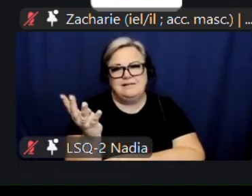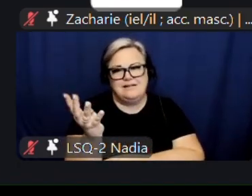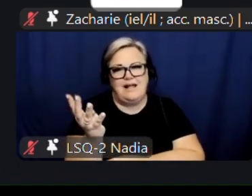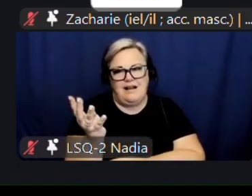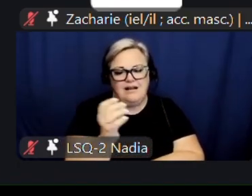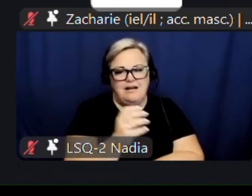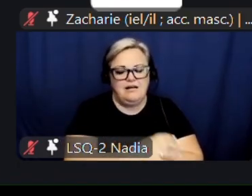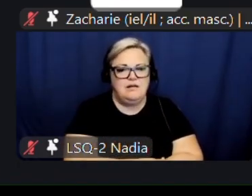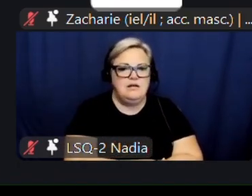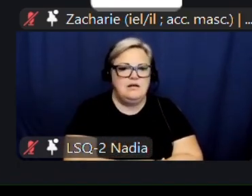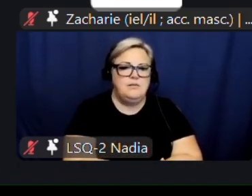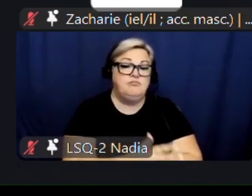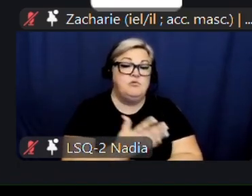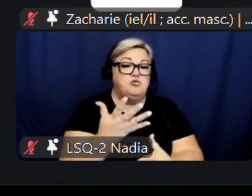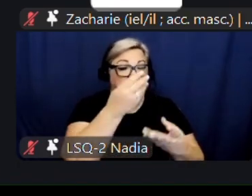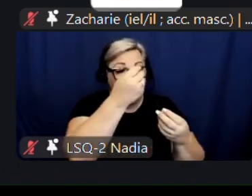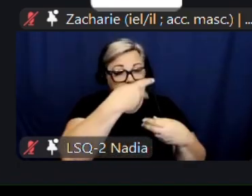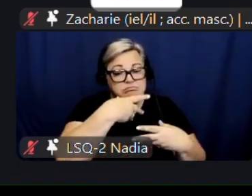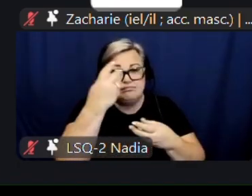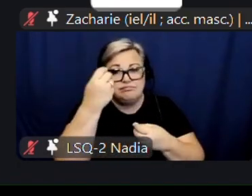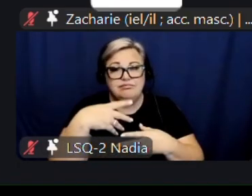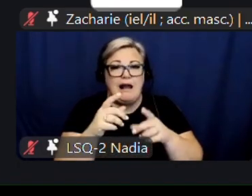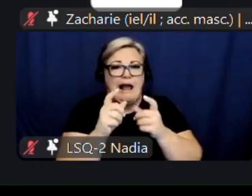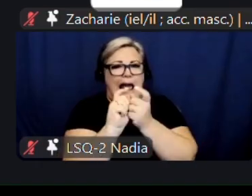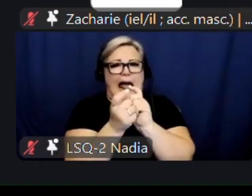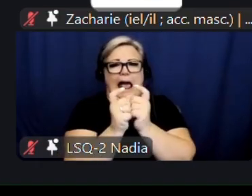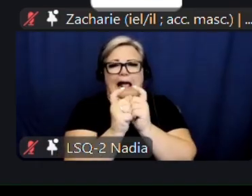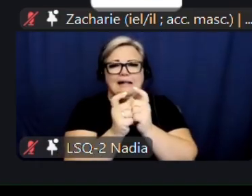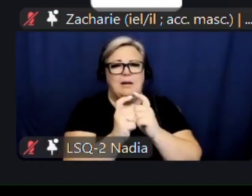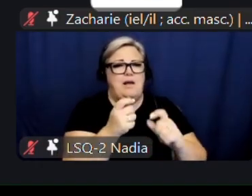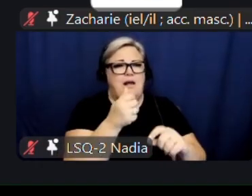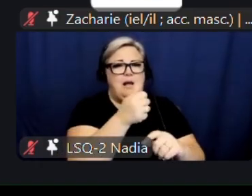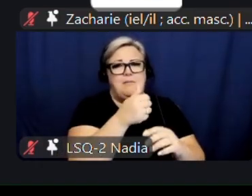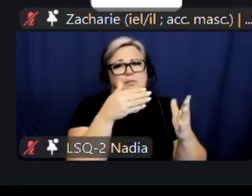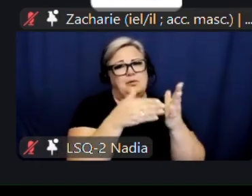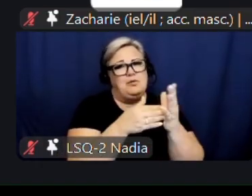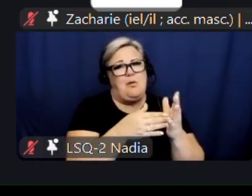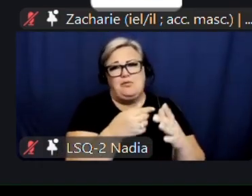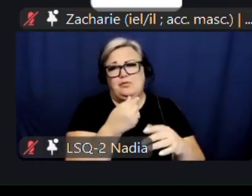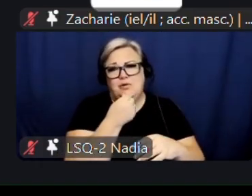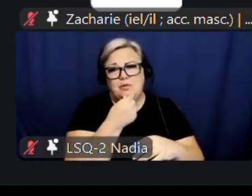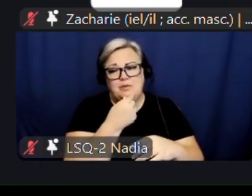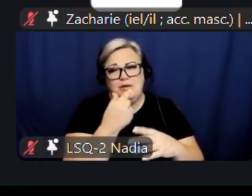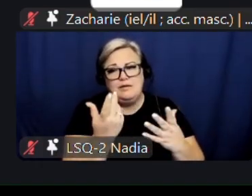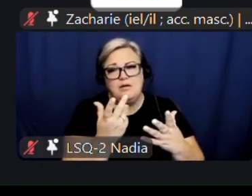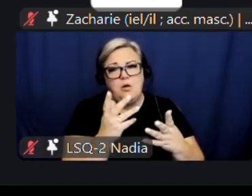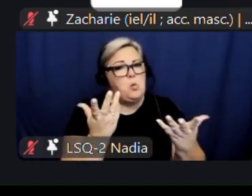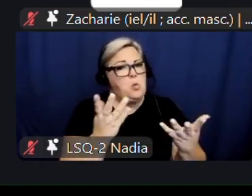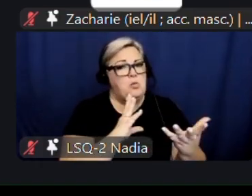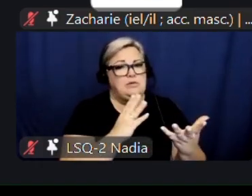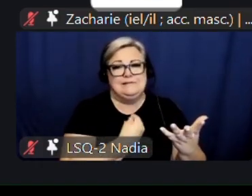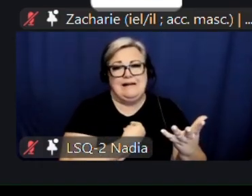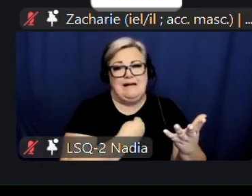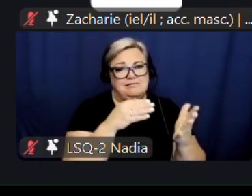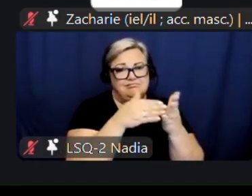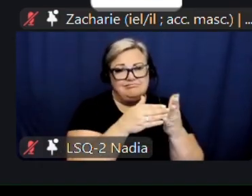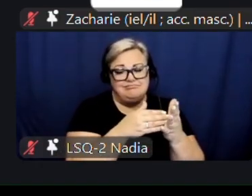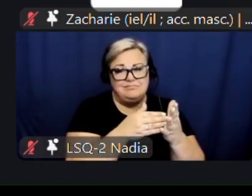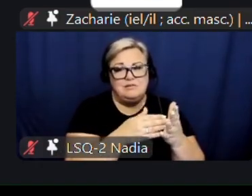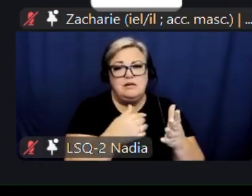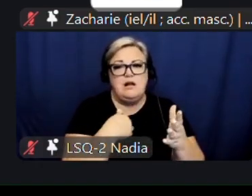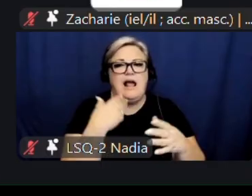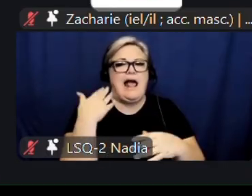cas, on nous a rapporté des situations où les interprètes étaient carrément homophobes ou transphobes. Donc, une personne nous disait dans le passé, j'ai utilisé